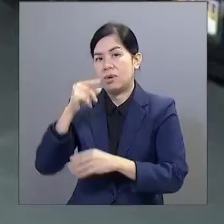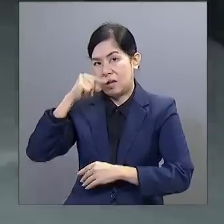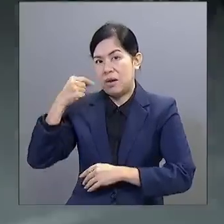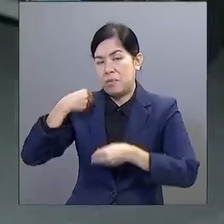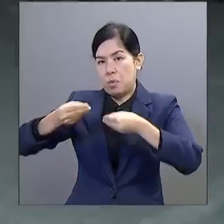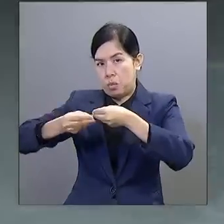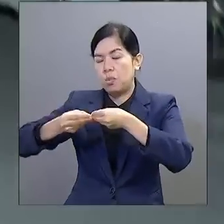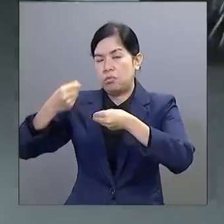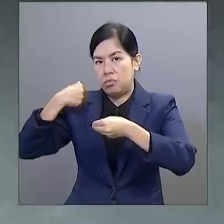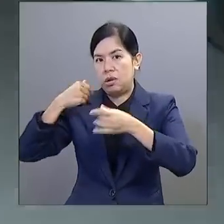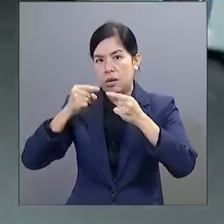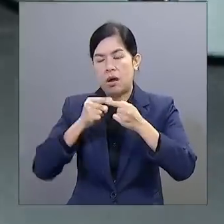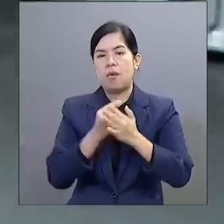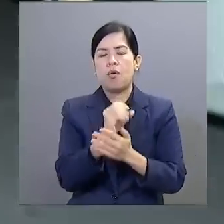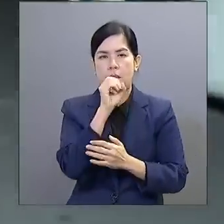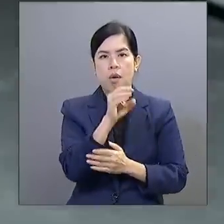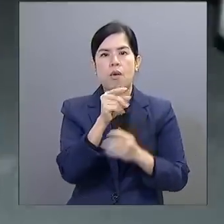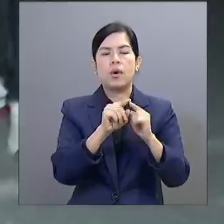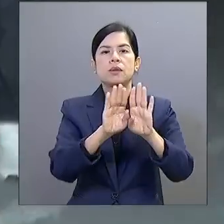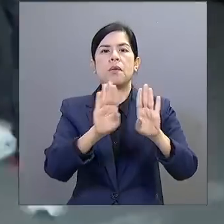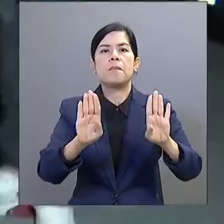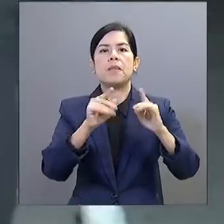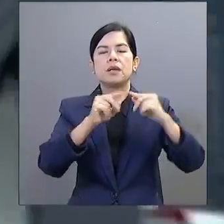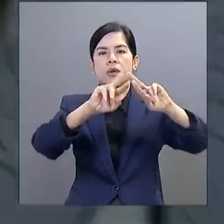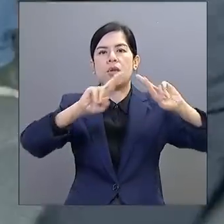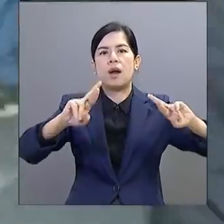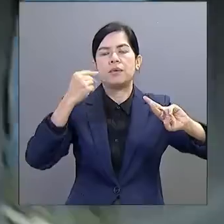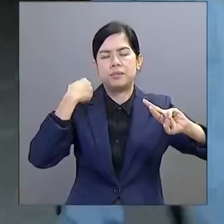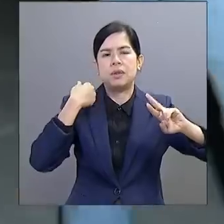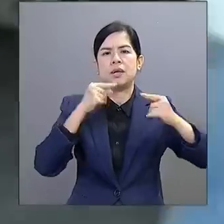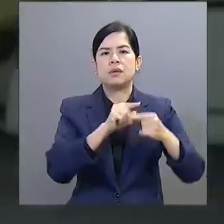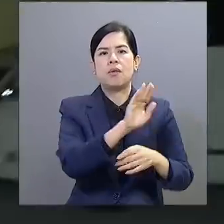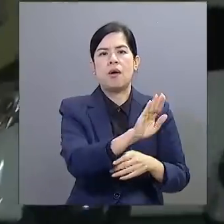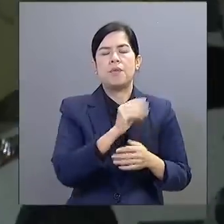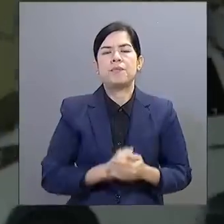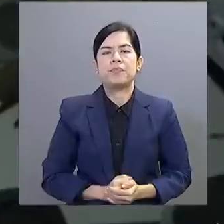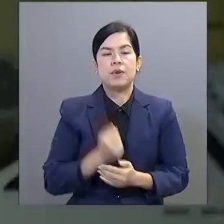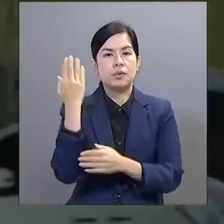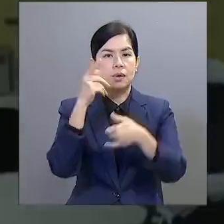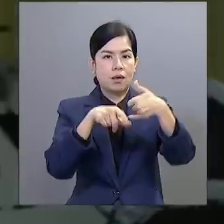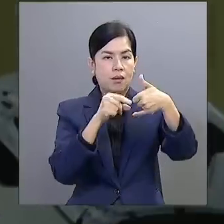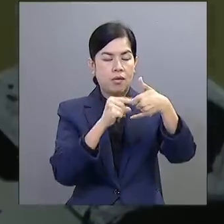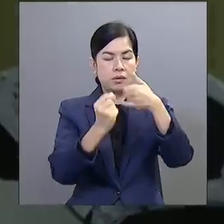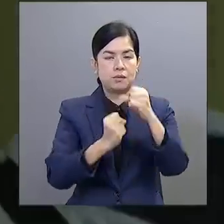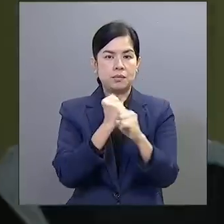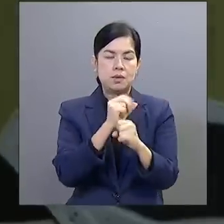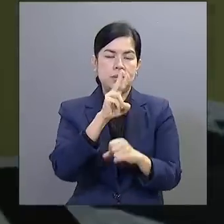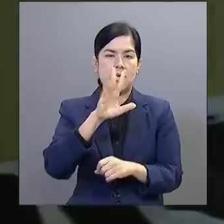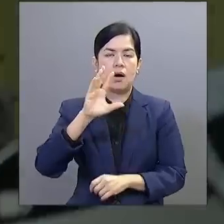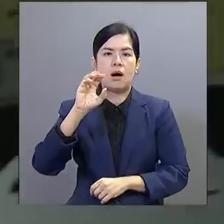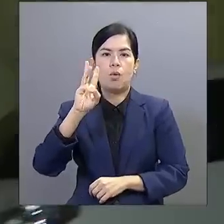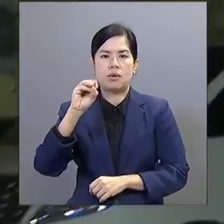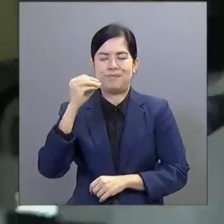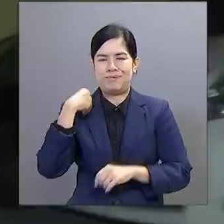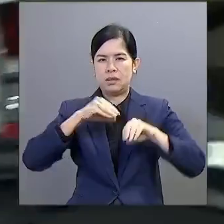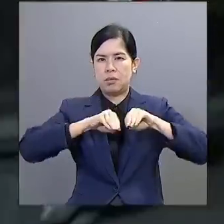การที่มีชื่อว่ากัวหลีกรุ๊ปจำกัดค่ะนายชยนัทเคยปรากฏเป็นข่าวในปี2560มาแล้วนะคะหลังจากที่